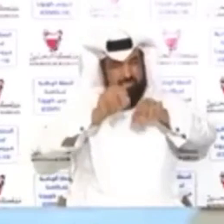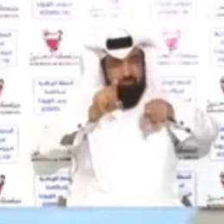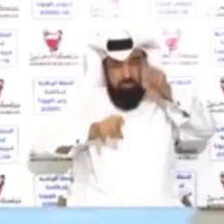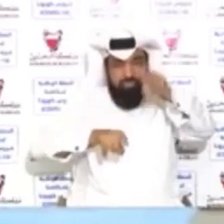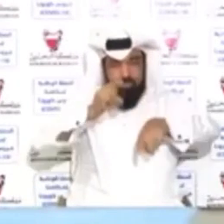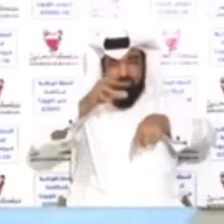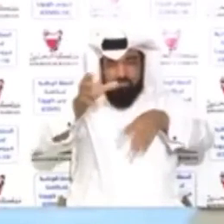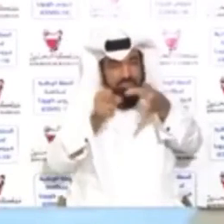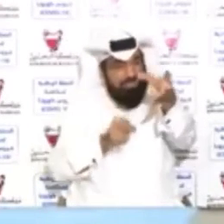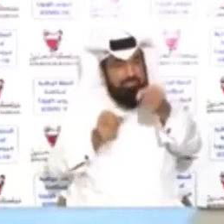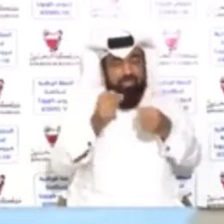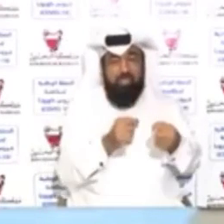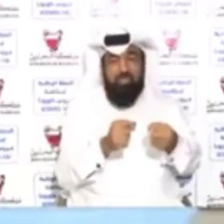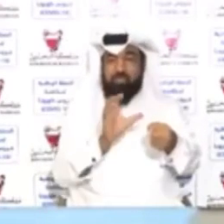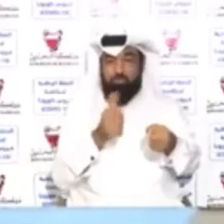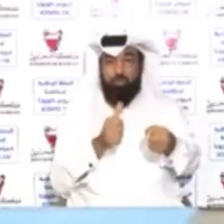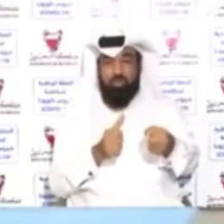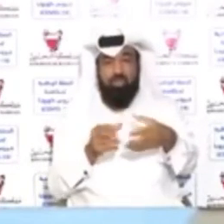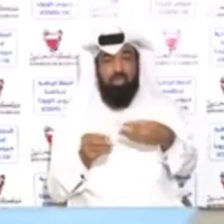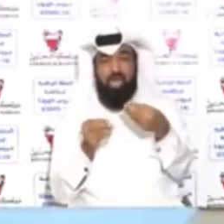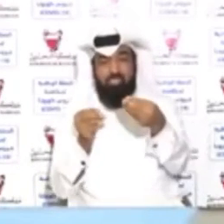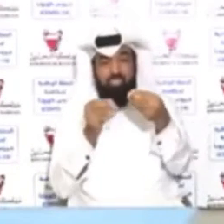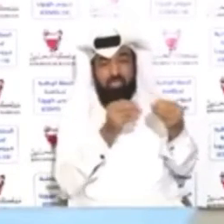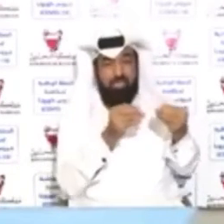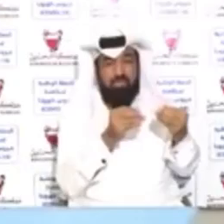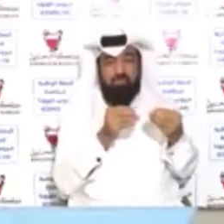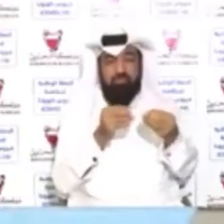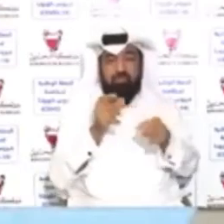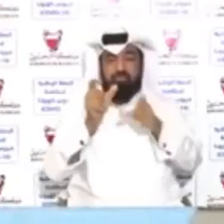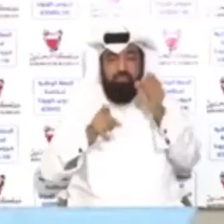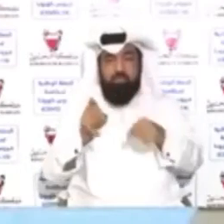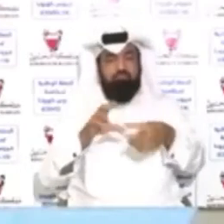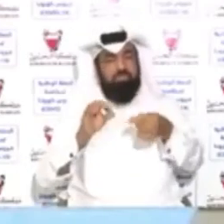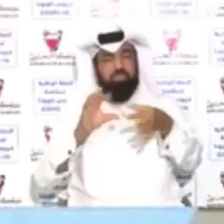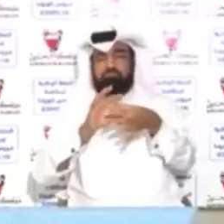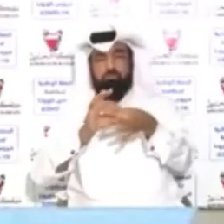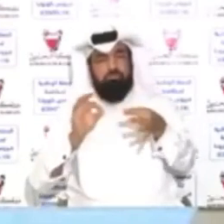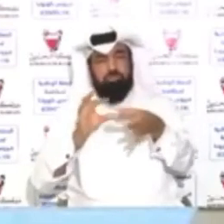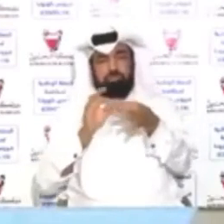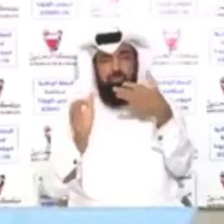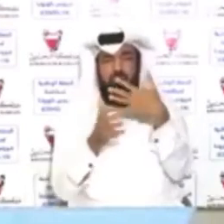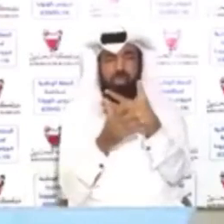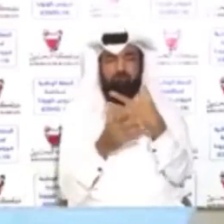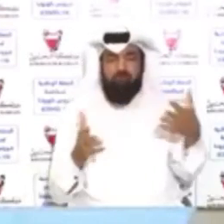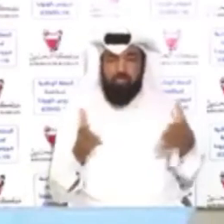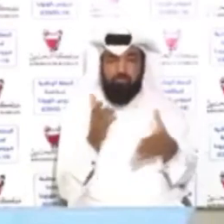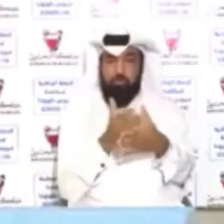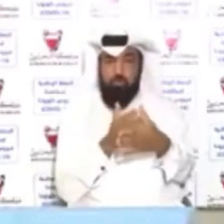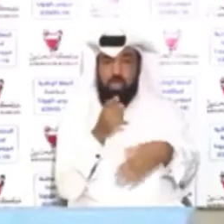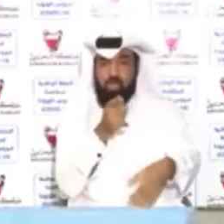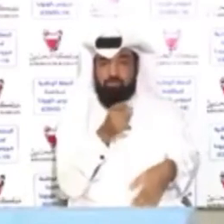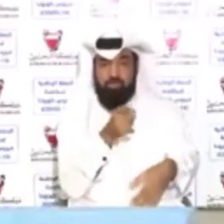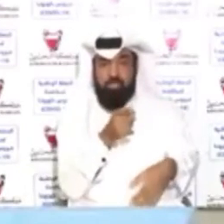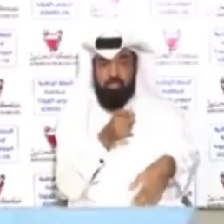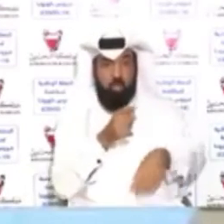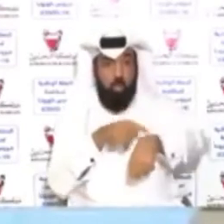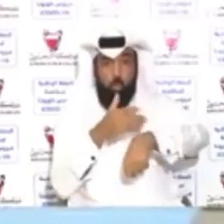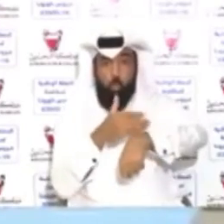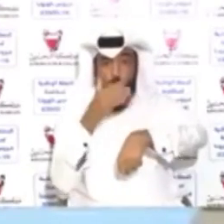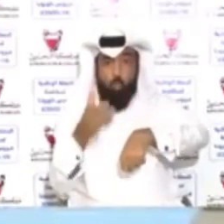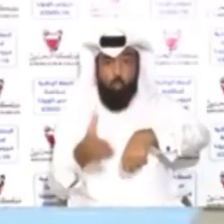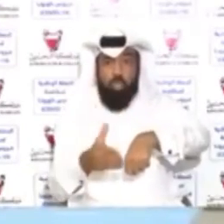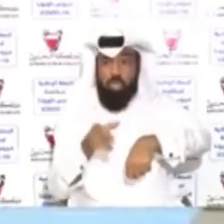اللي راح يطبق إن هذا يستخدم في حالات معينة اللي هي الحالات البسيطة جداً، لأن فعاليته في الحالات المتأخرة